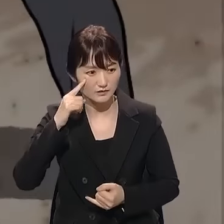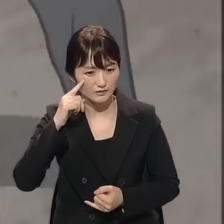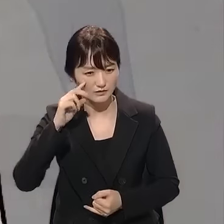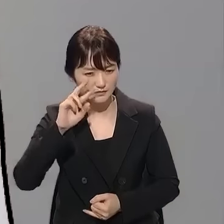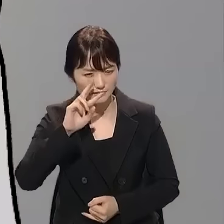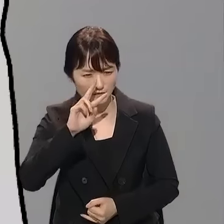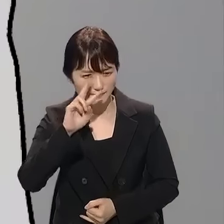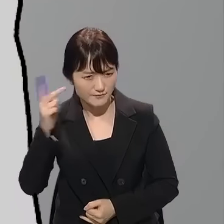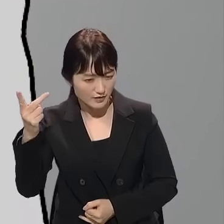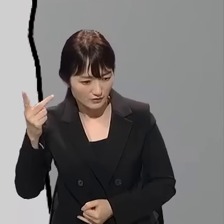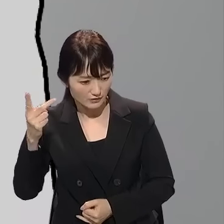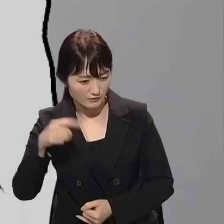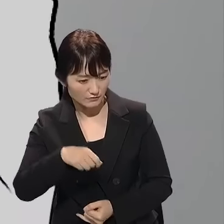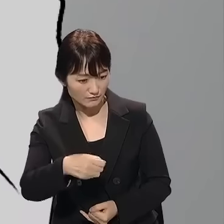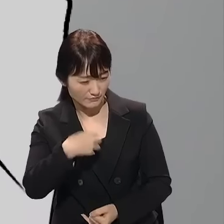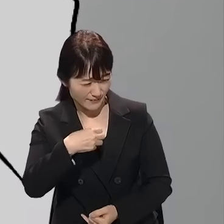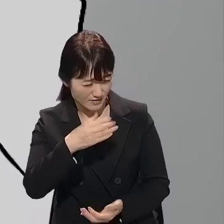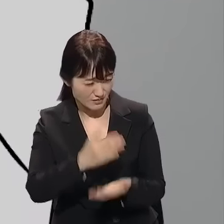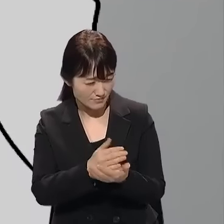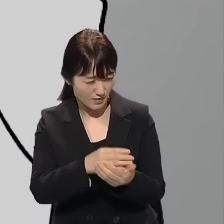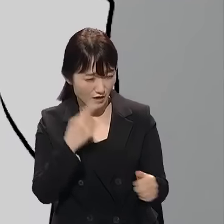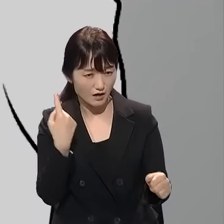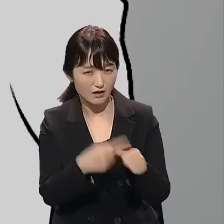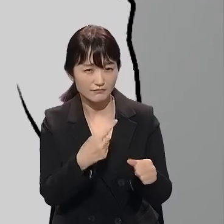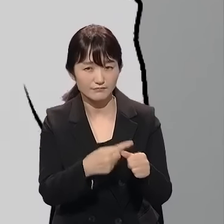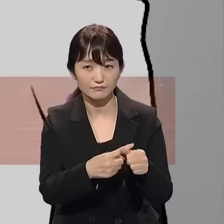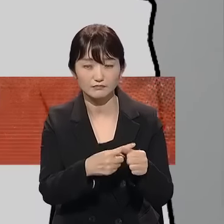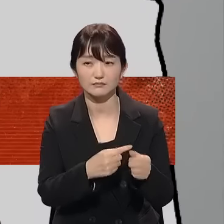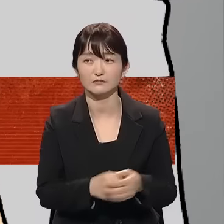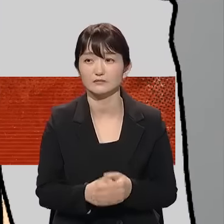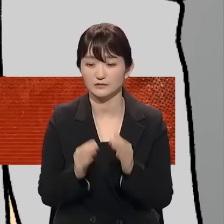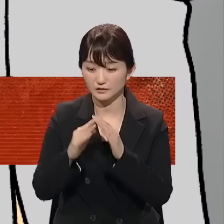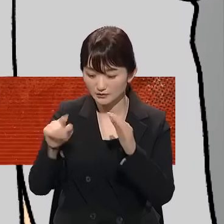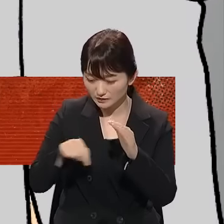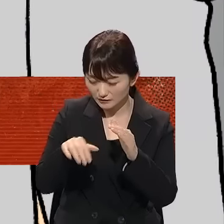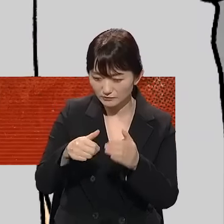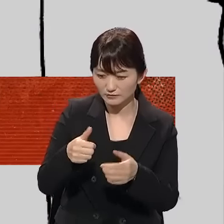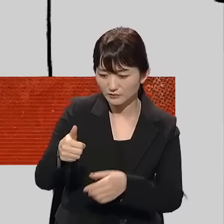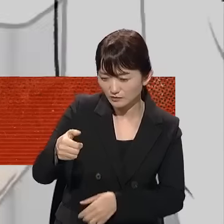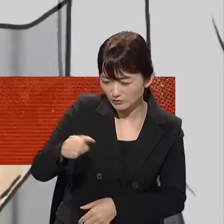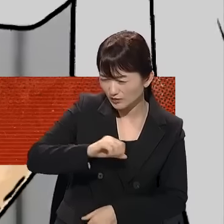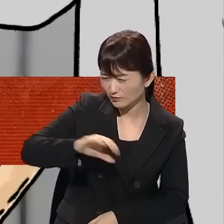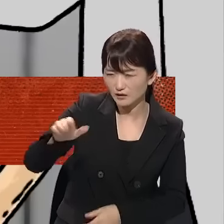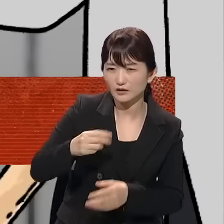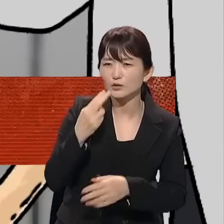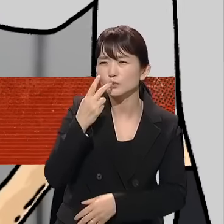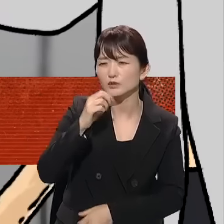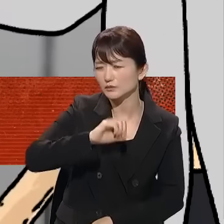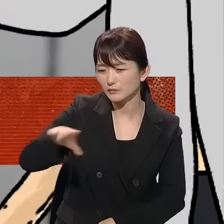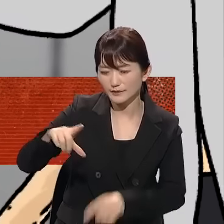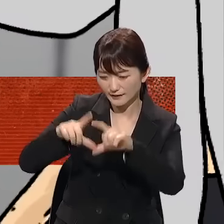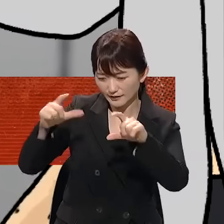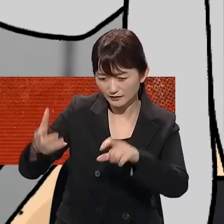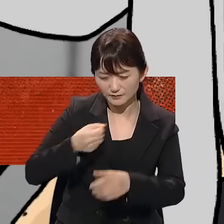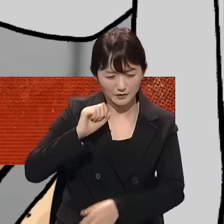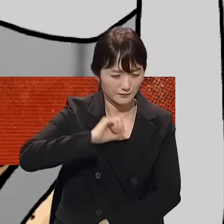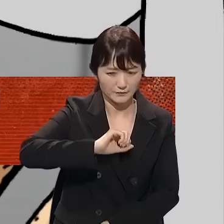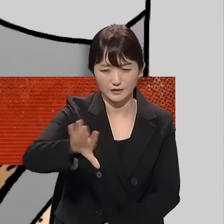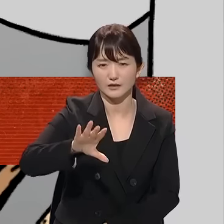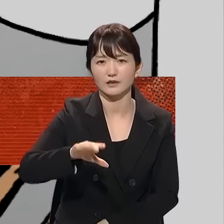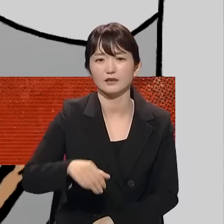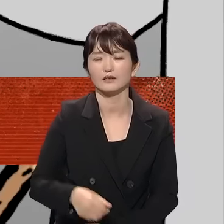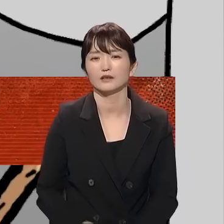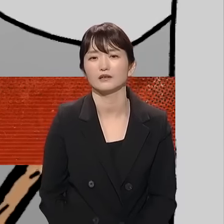제보자에게 때때 그리지 말라면서 욕설을 뱉었다고 합니다 급기 야 집안에 있는 리모콘 유리컵 액자까지 손에 잡히는 건 다 던졌다고